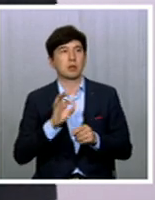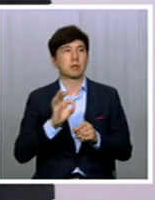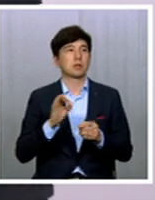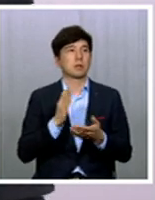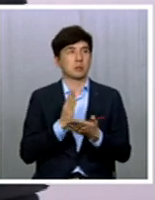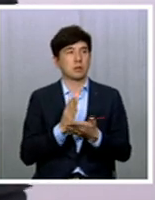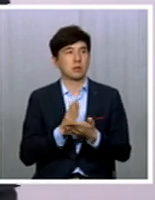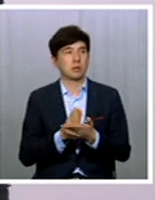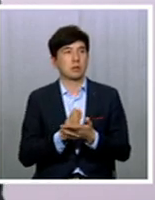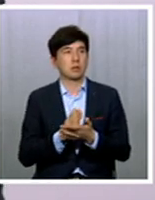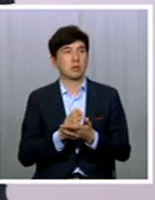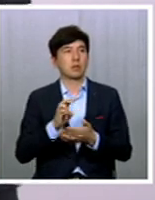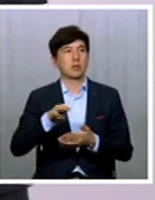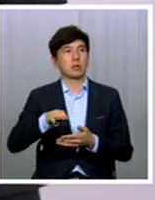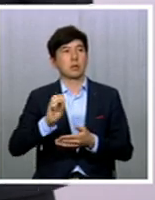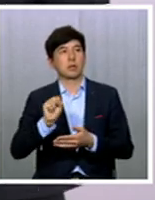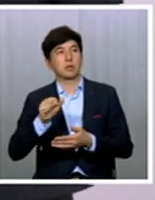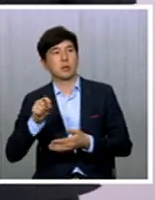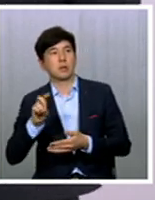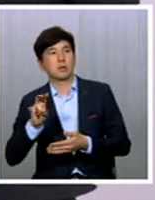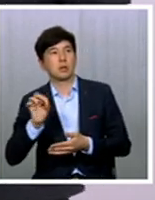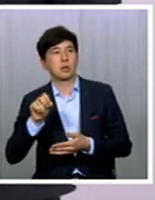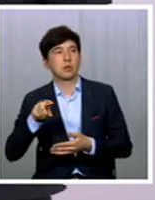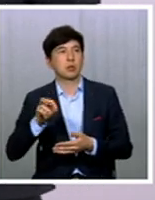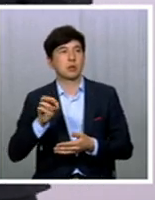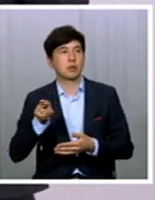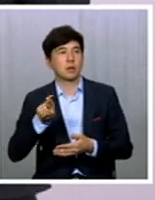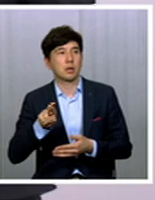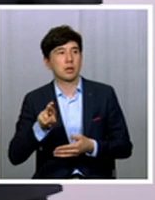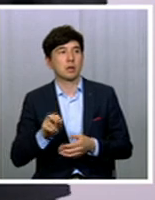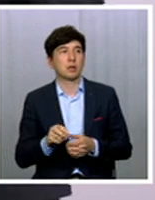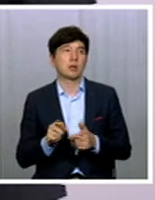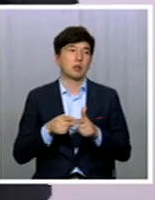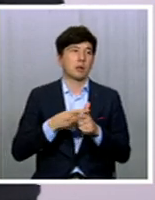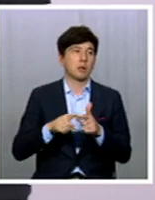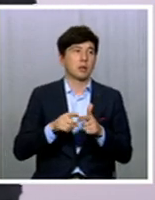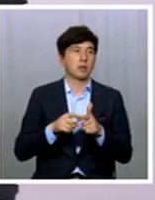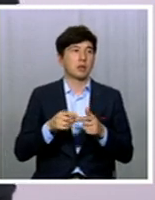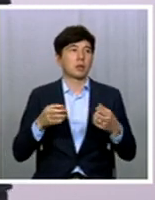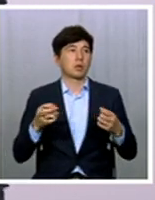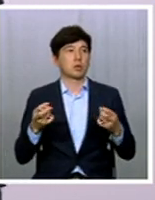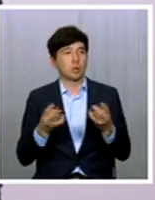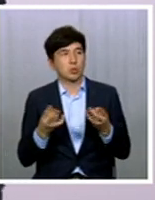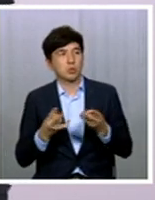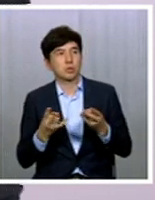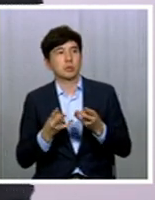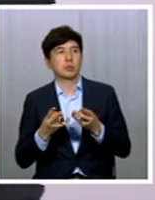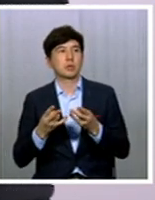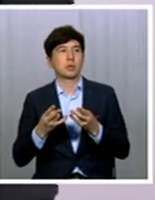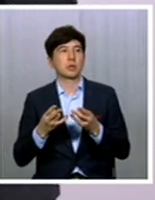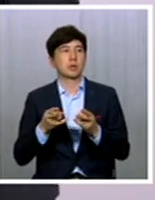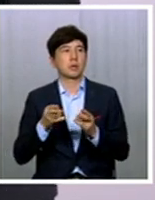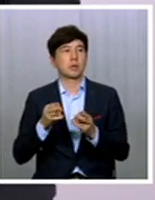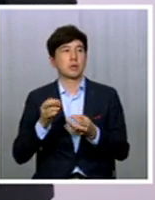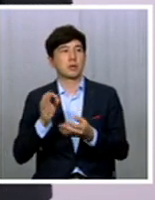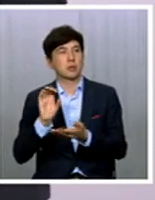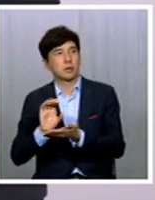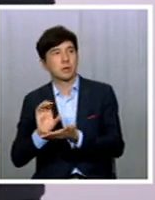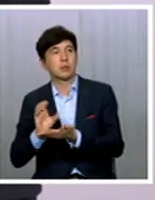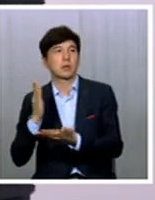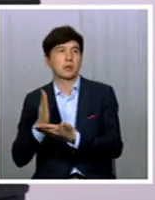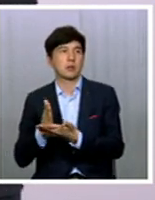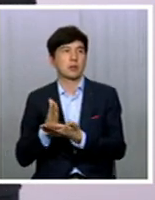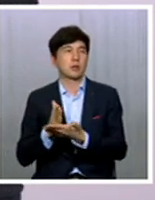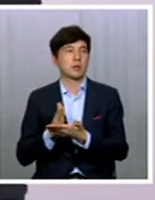немесе технологиямен қамтамасыз етуі мүмкін, немесе қажетті құралдармен қамтамасыз етуі мүмкін. Бұл, яғни,